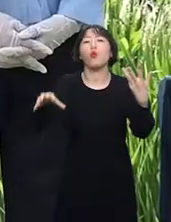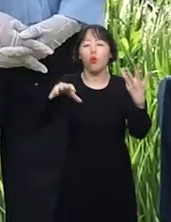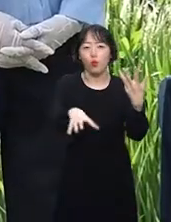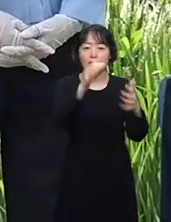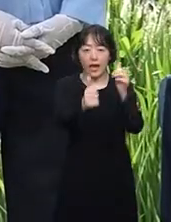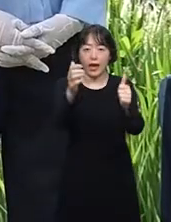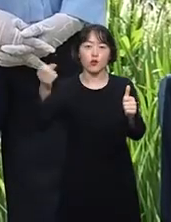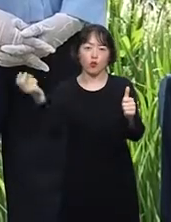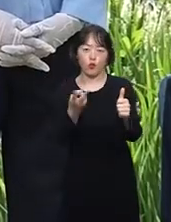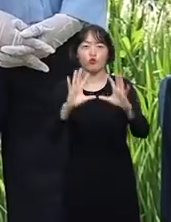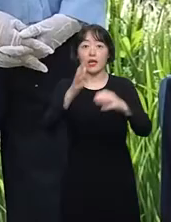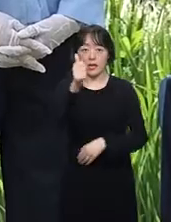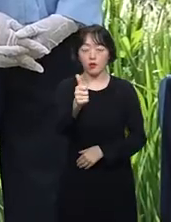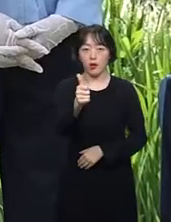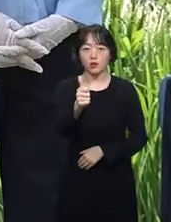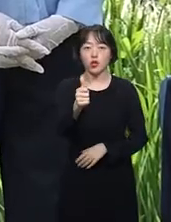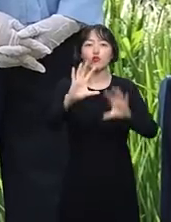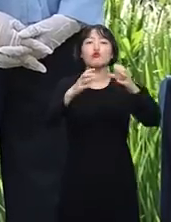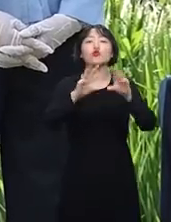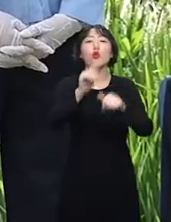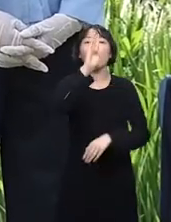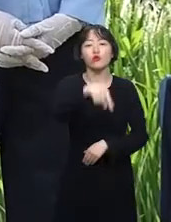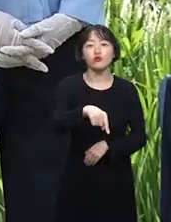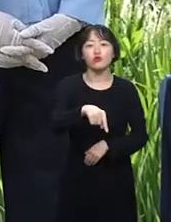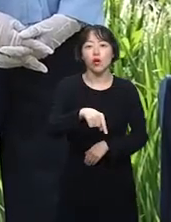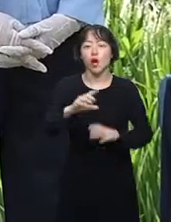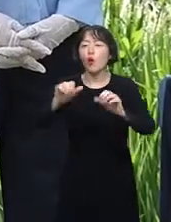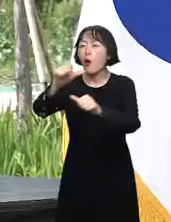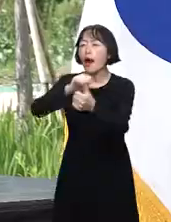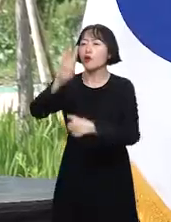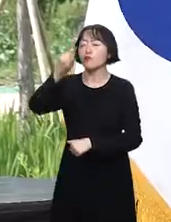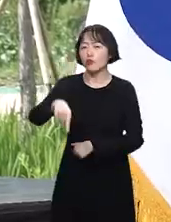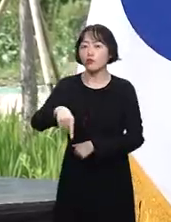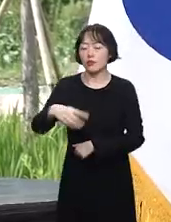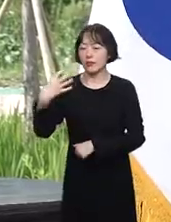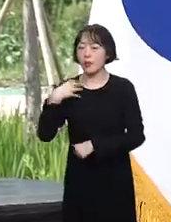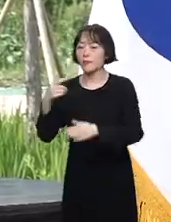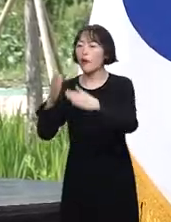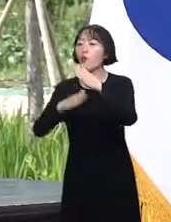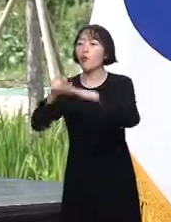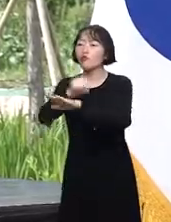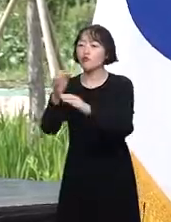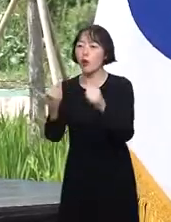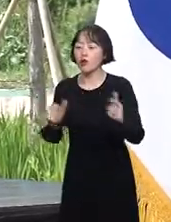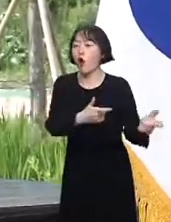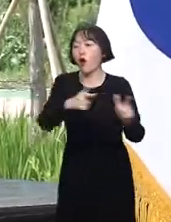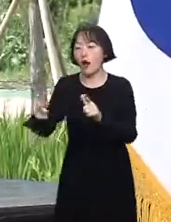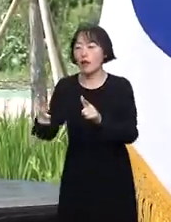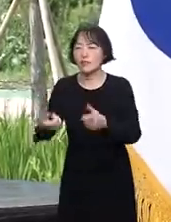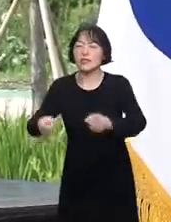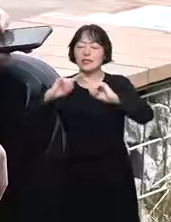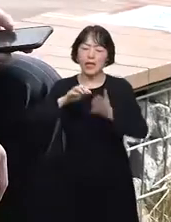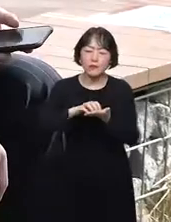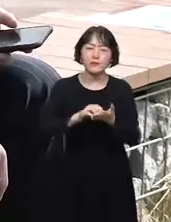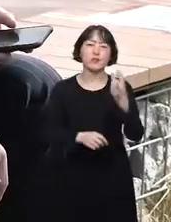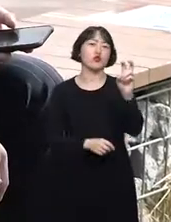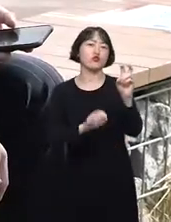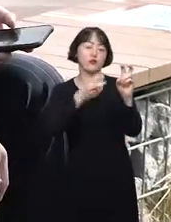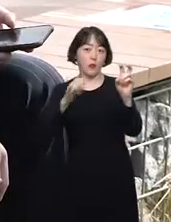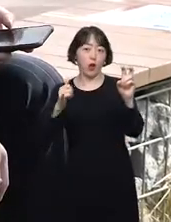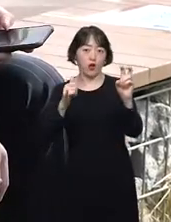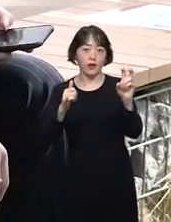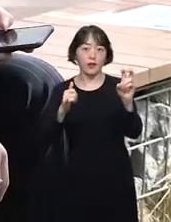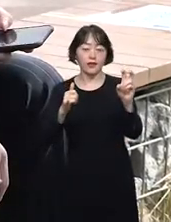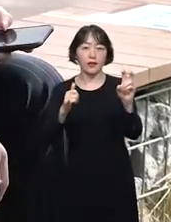비롯해 국토부, 환경부, 지자체 담당 공무원 등 약 20명이 참석하는 등 안양천 고도화,